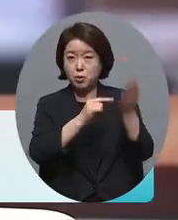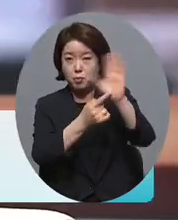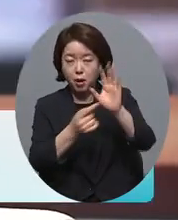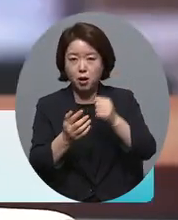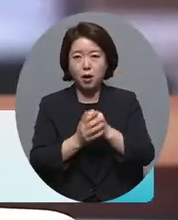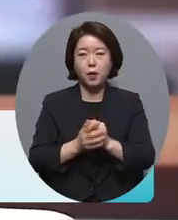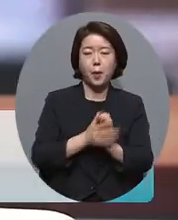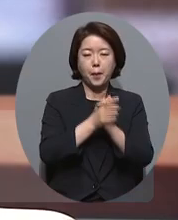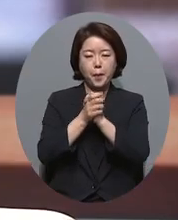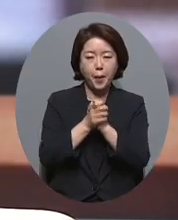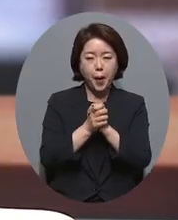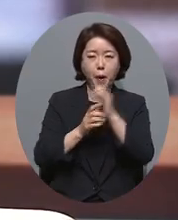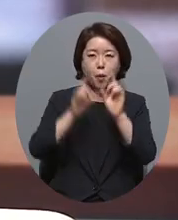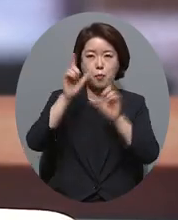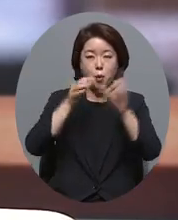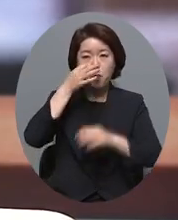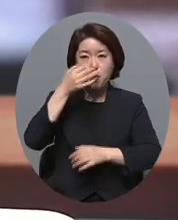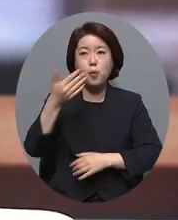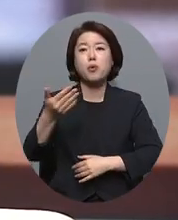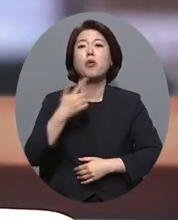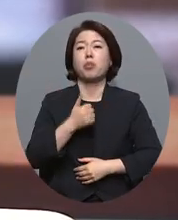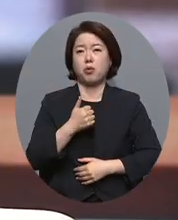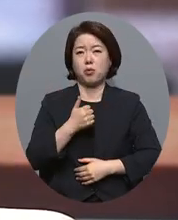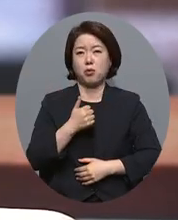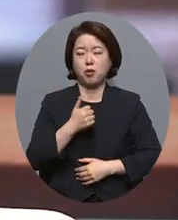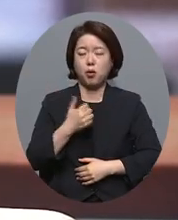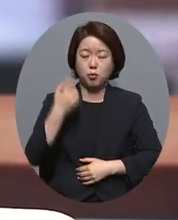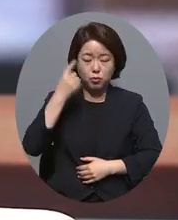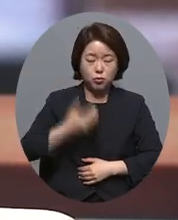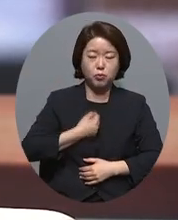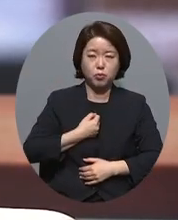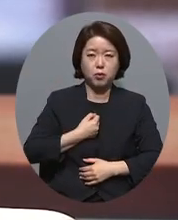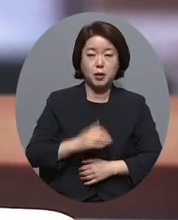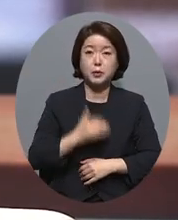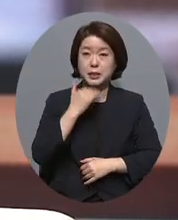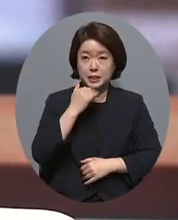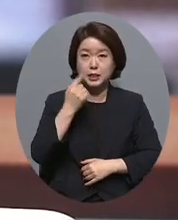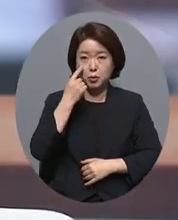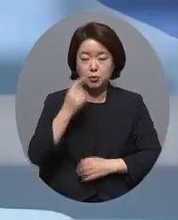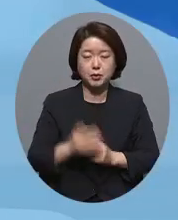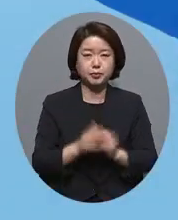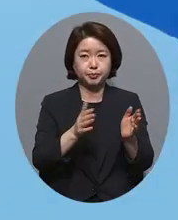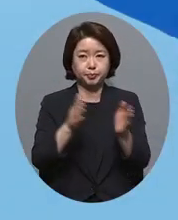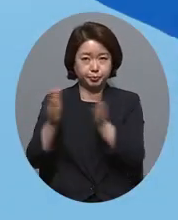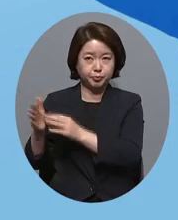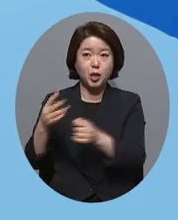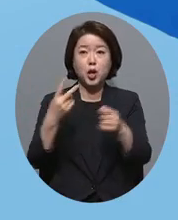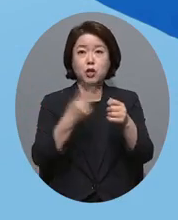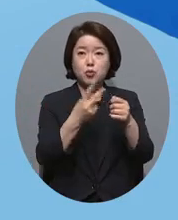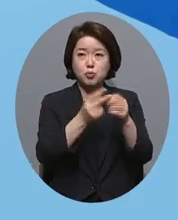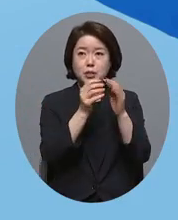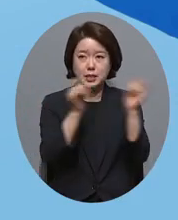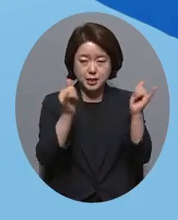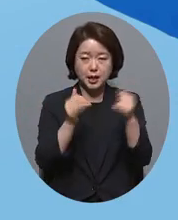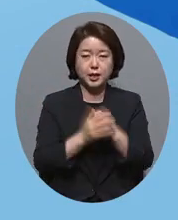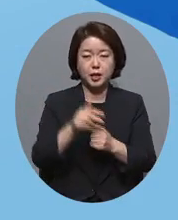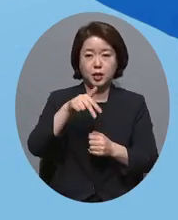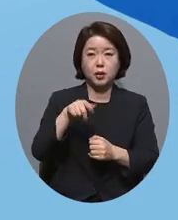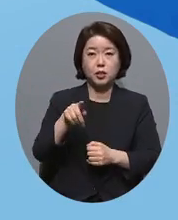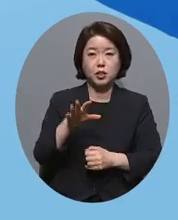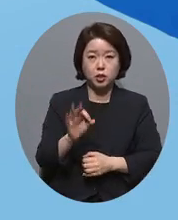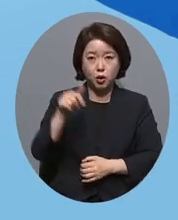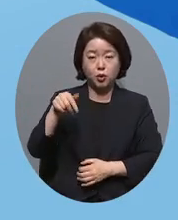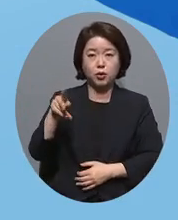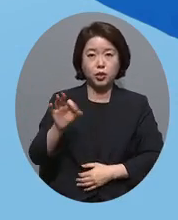화목한 모습을 보여줬던 터라서 더 충격이 큰데 상황을 좀 지켜보도록 하겠습니다 두 번째 잼을 만나 보시죠 두 번째 인물은 바로 정경심